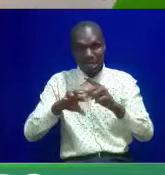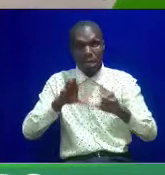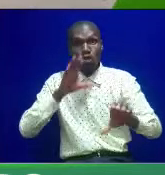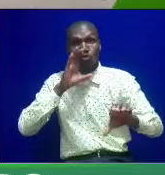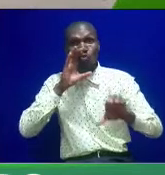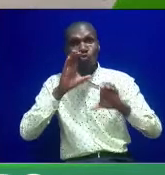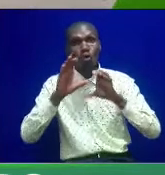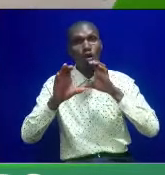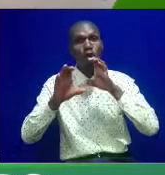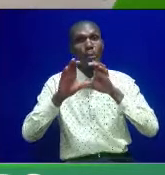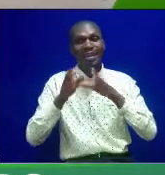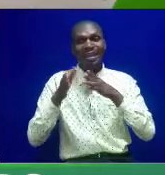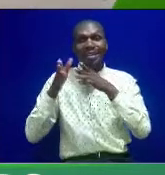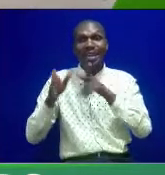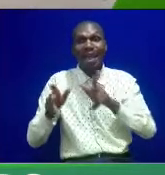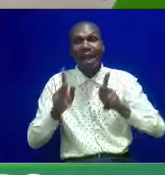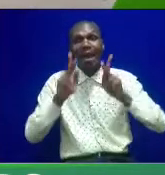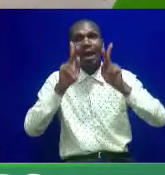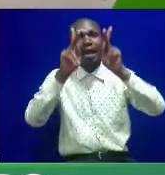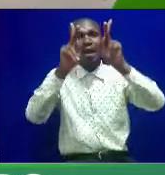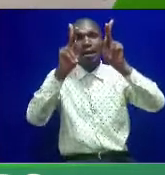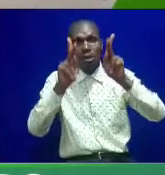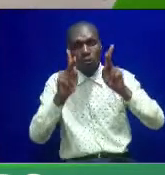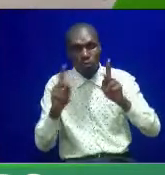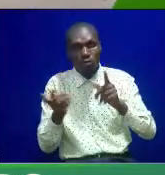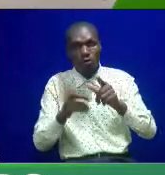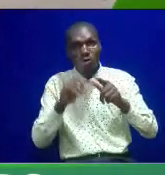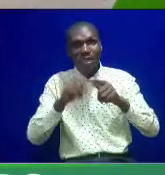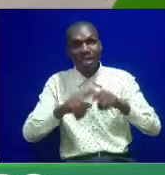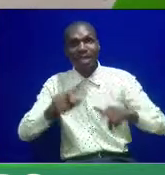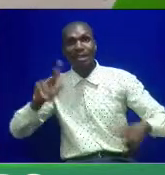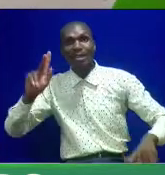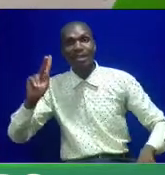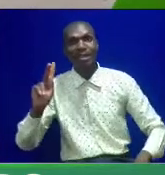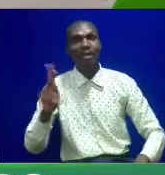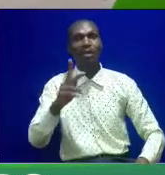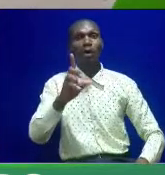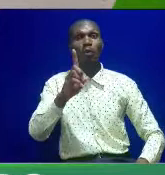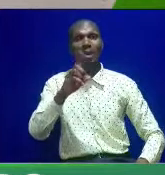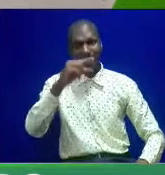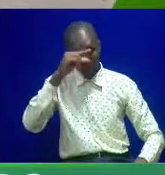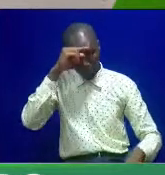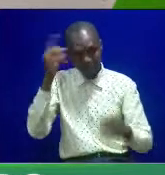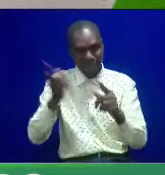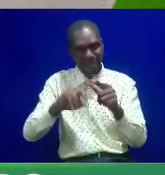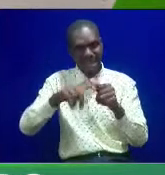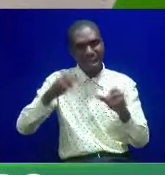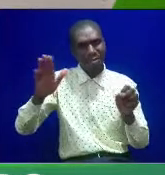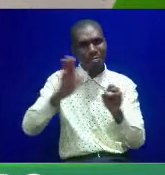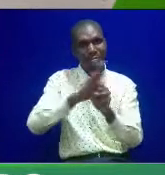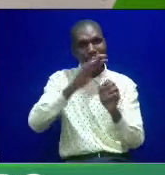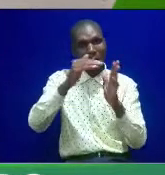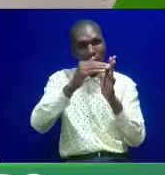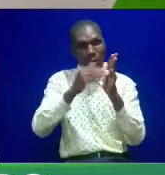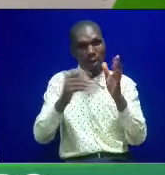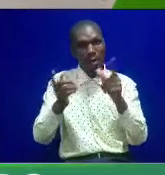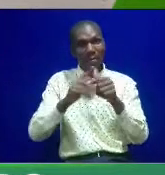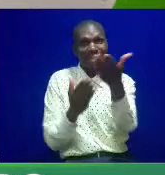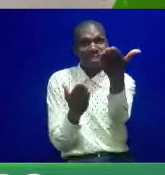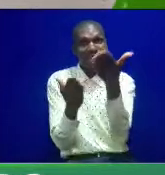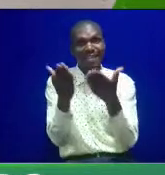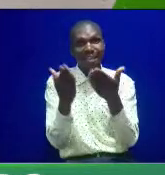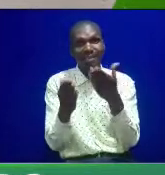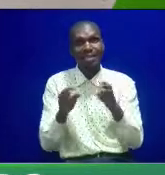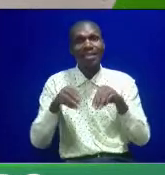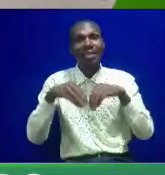senseme yuni gobono Eliud Owallo ata ya una serikali ya Kenya kwanza ni gebe getemiro bilo kane kiobo korebwe serikali mbojikuruwa